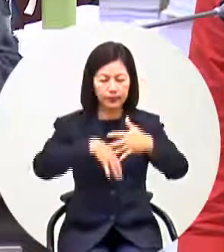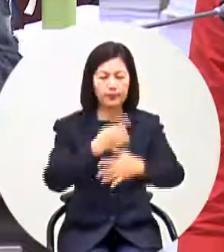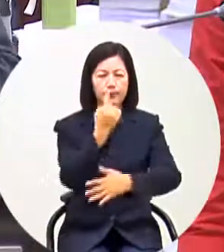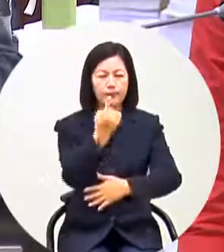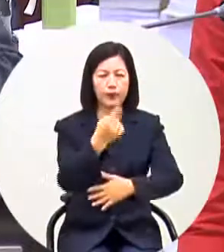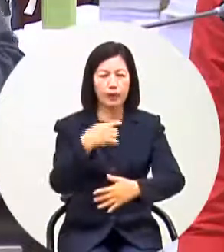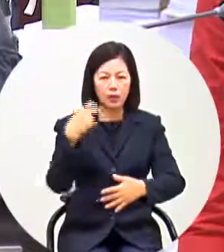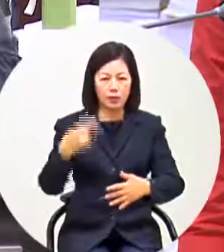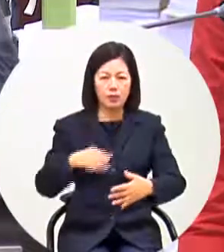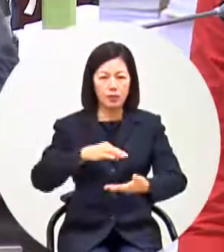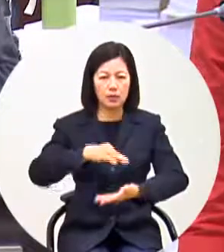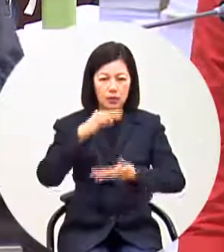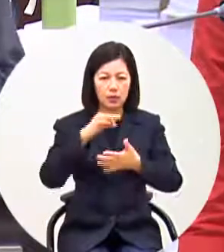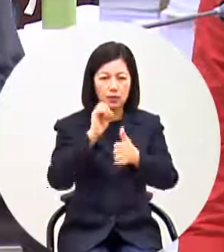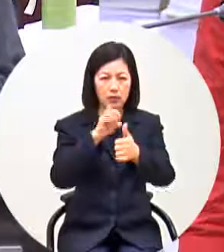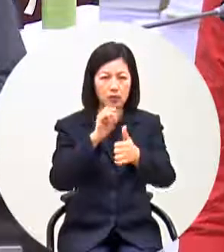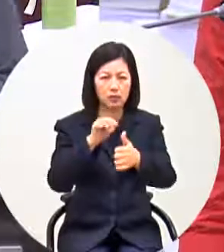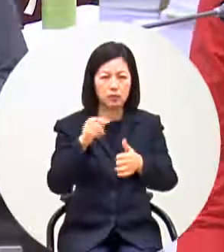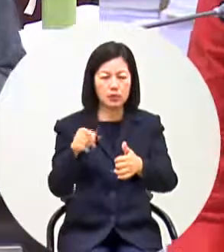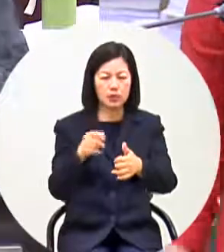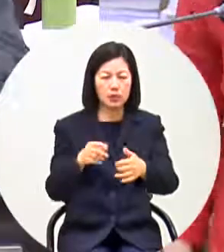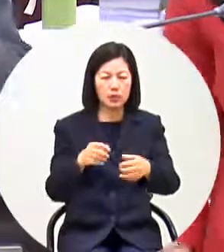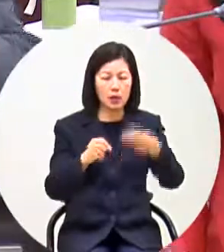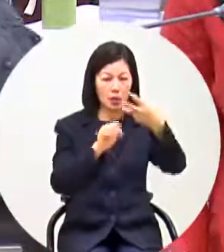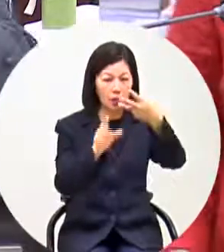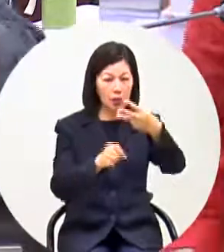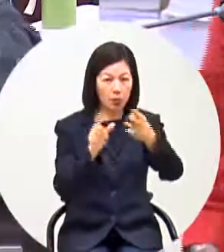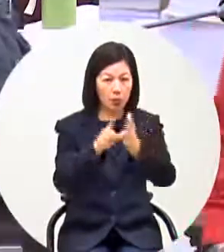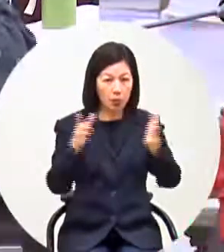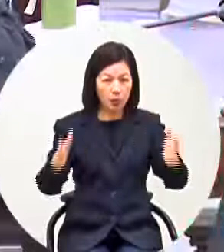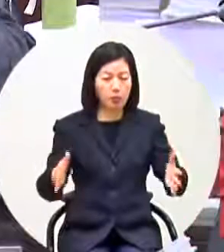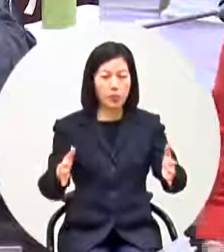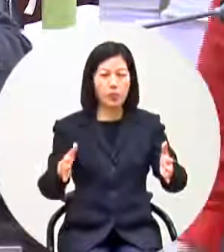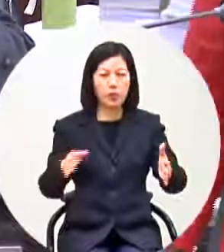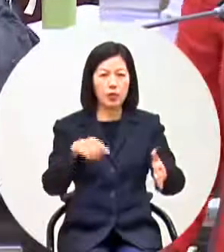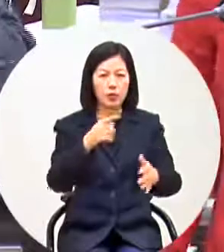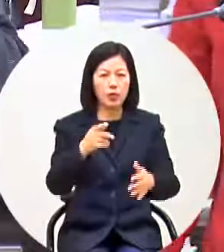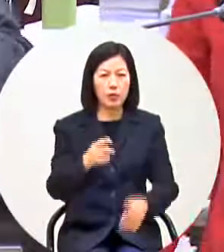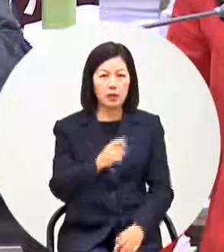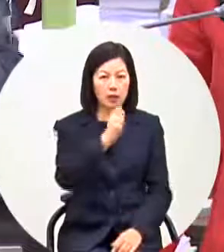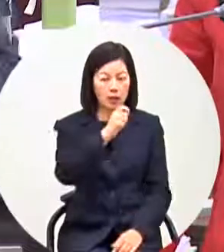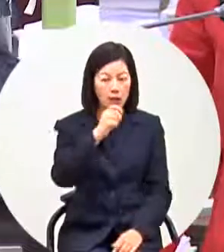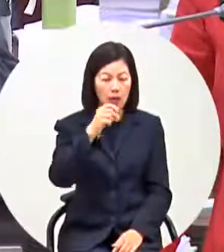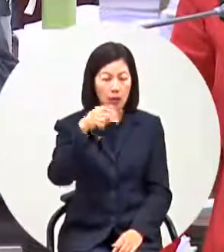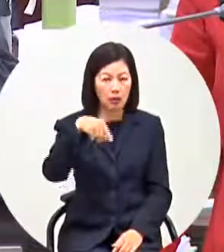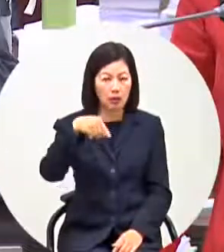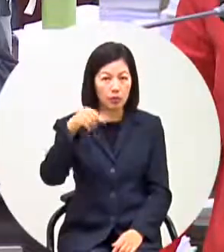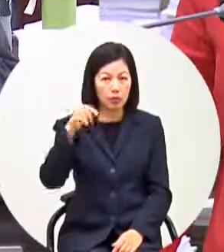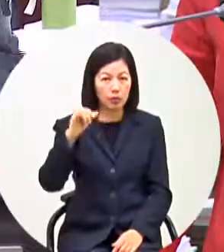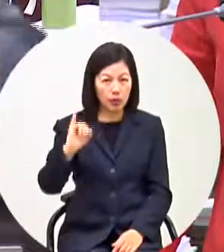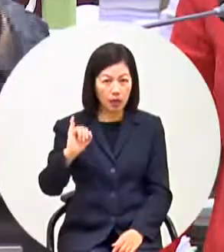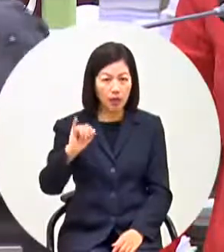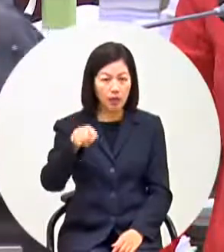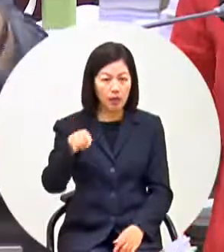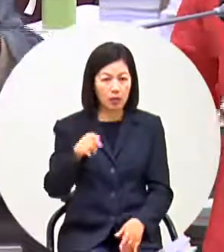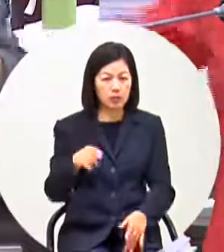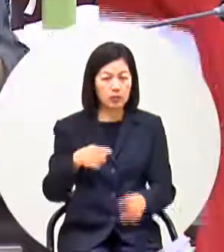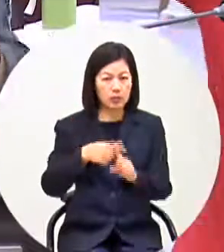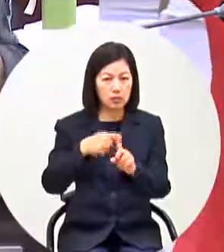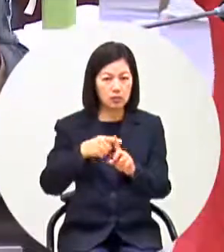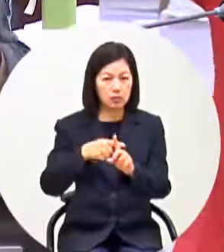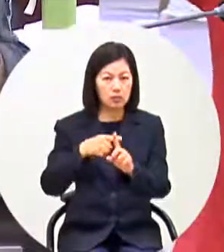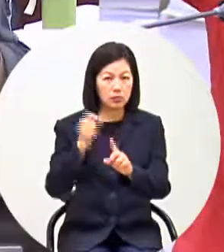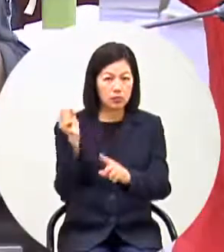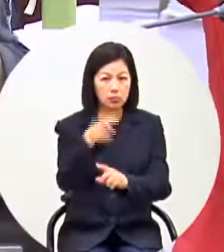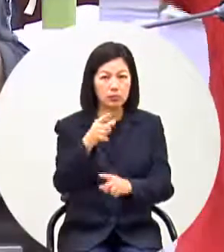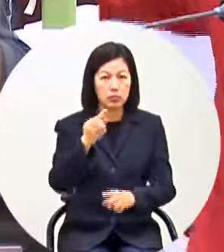段3个月的期间，它的 AQ 当然 AQ 还要大于150哦，这个我们每天 像刚